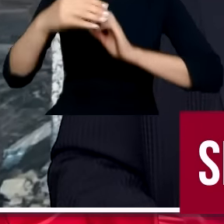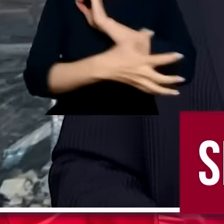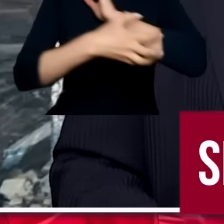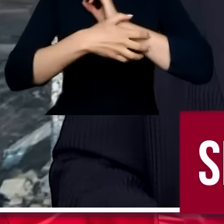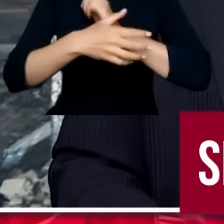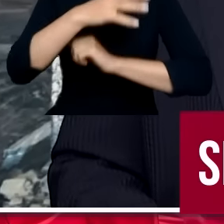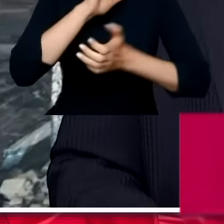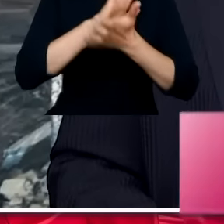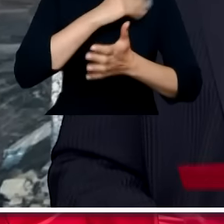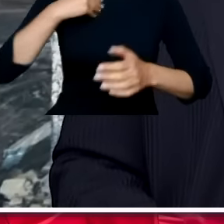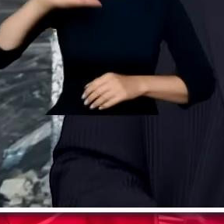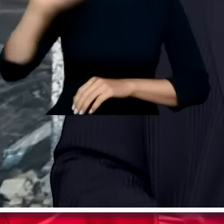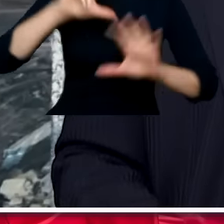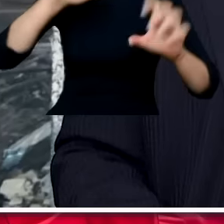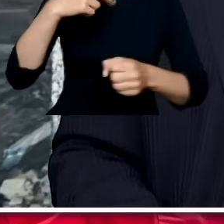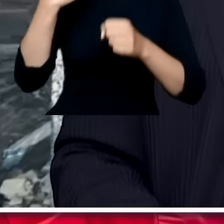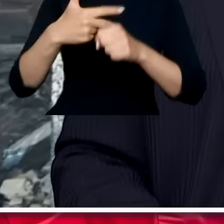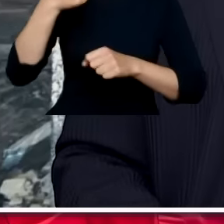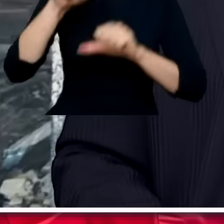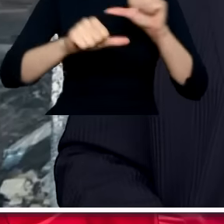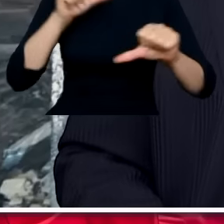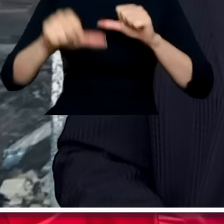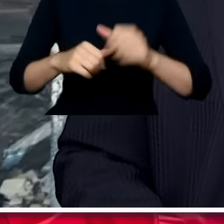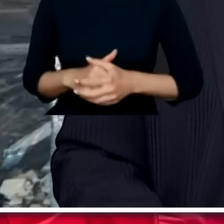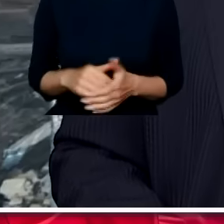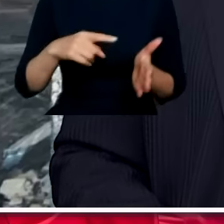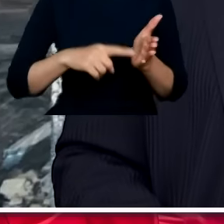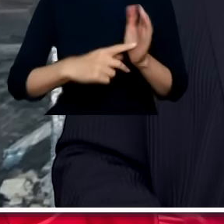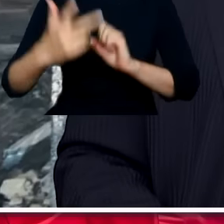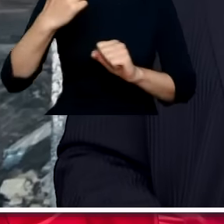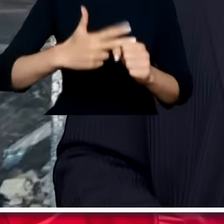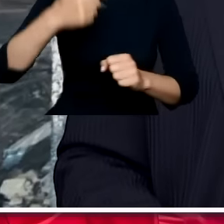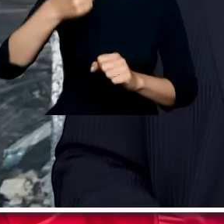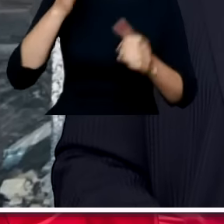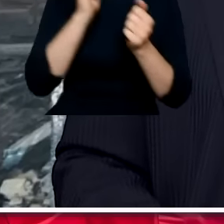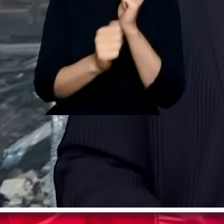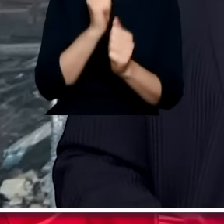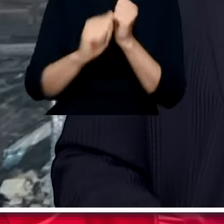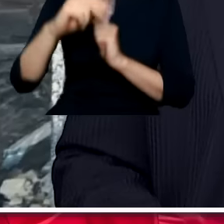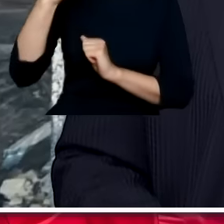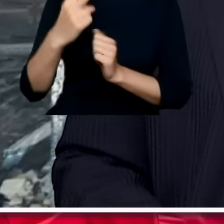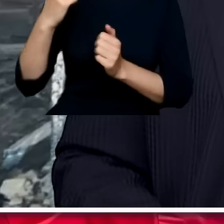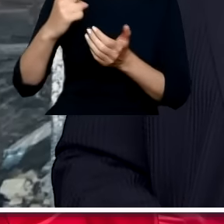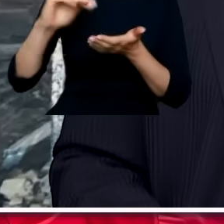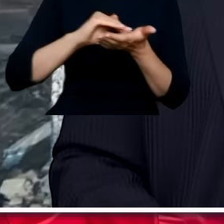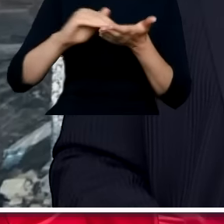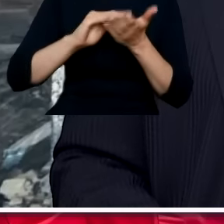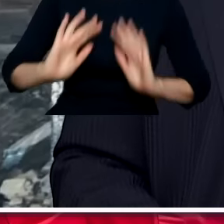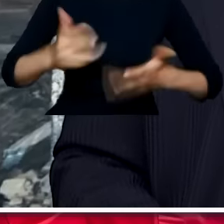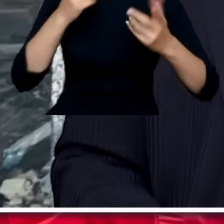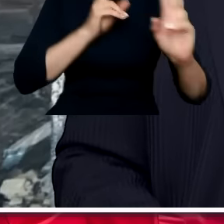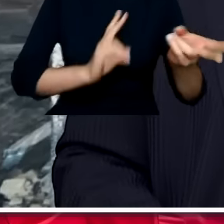z 1831 roku dokładnie z 31 stycznia to jest drugi miesiąc powstania listopadowego